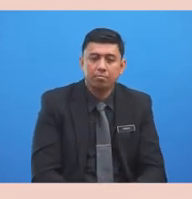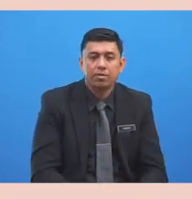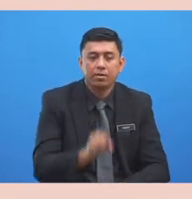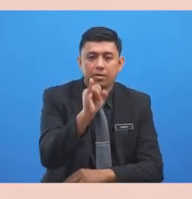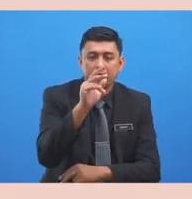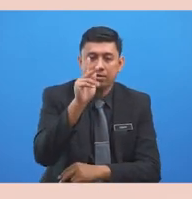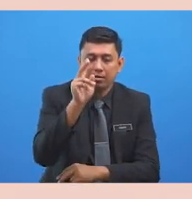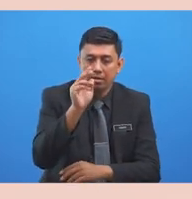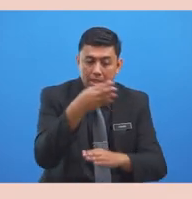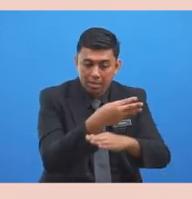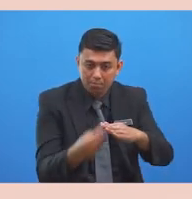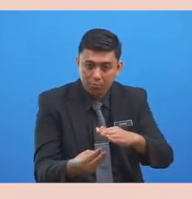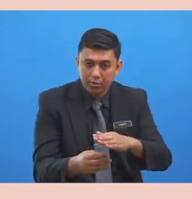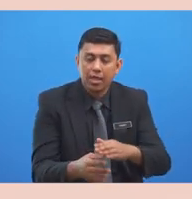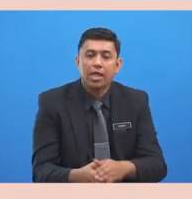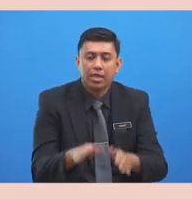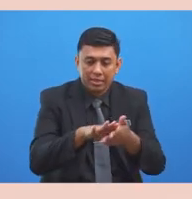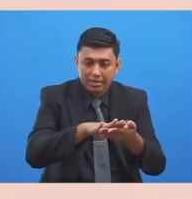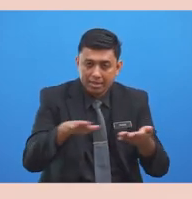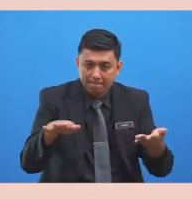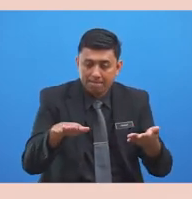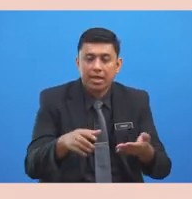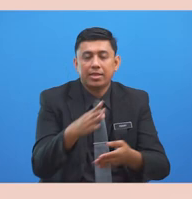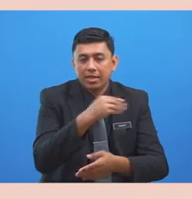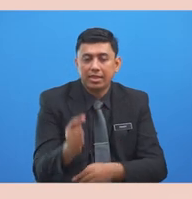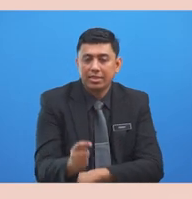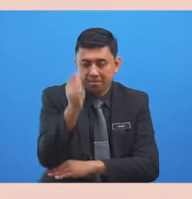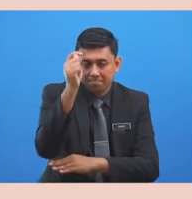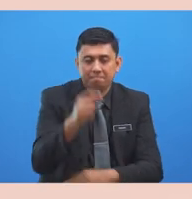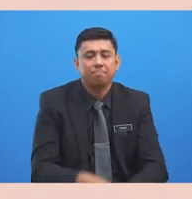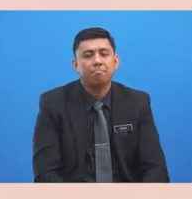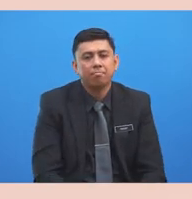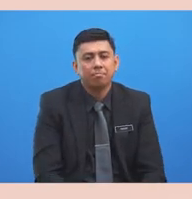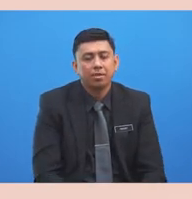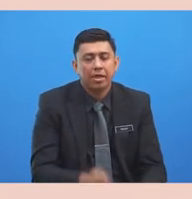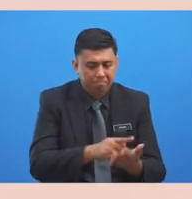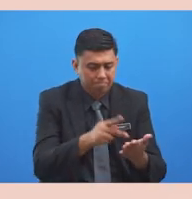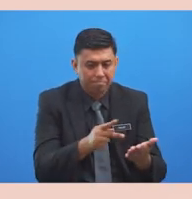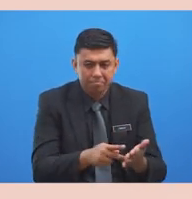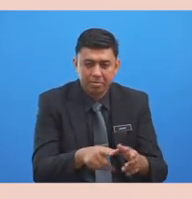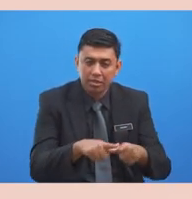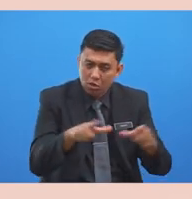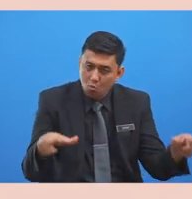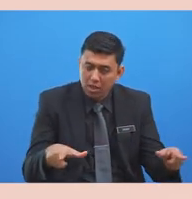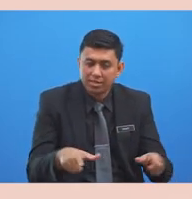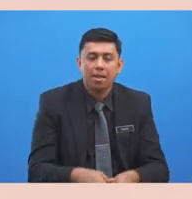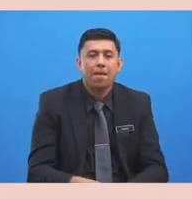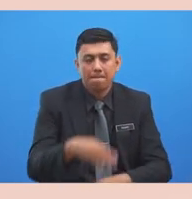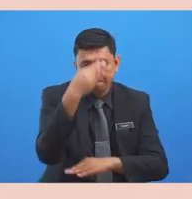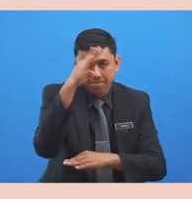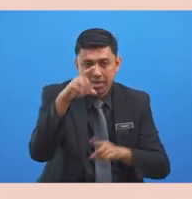input tapak dan tinggi. Output akhir akan mengira luas